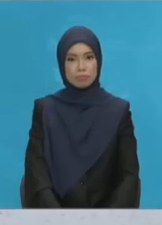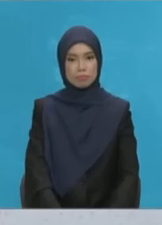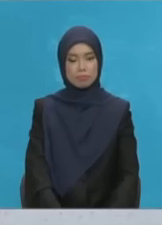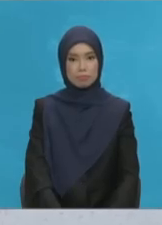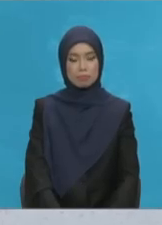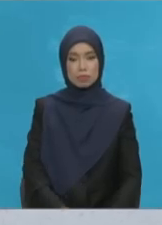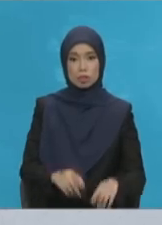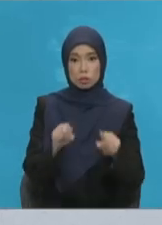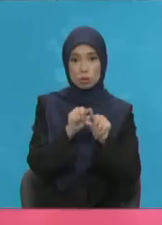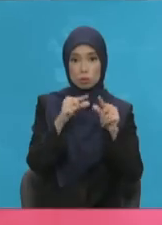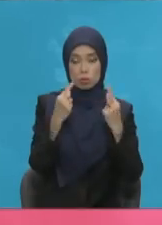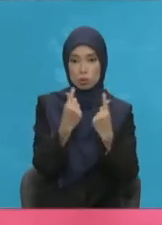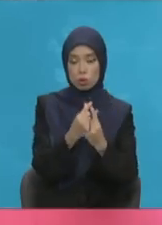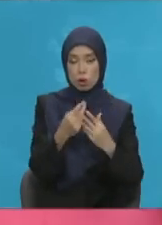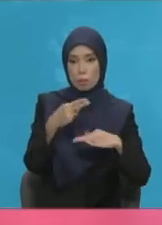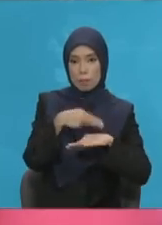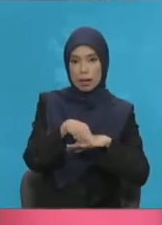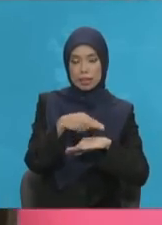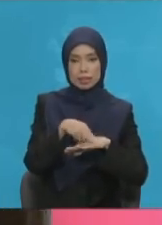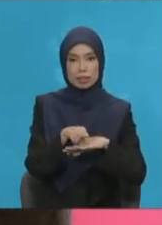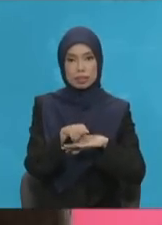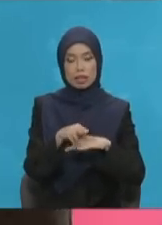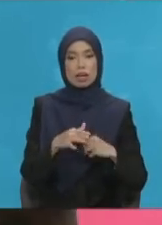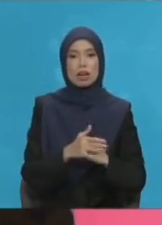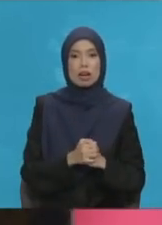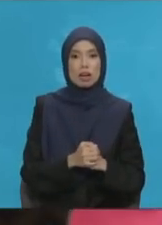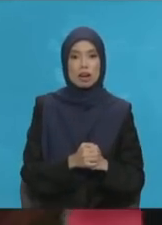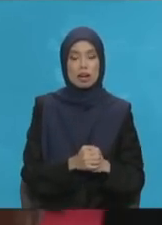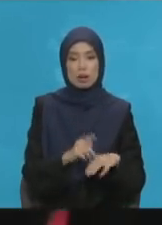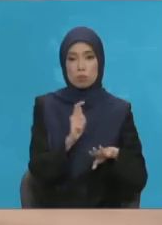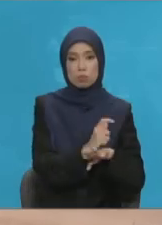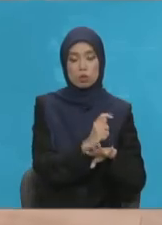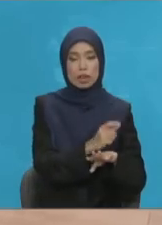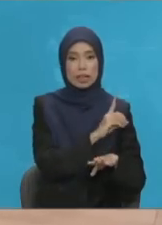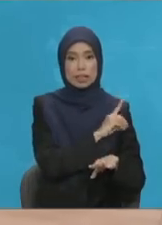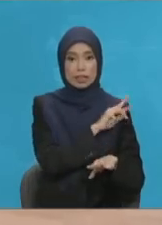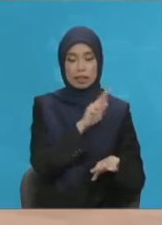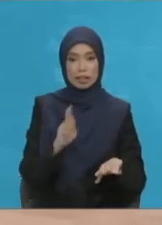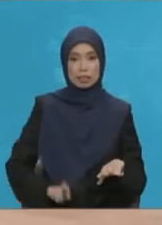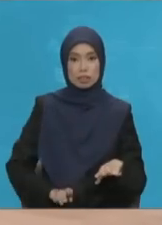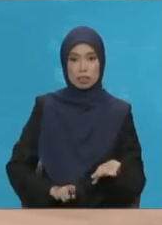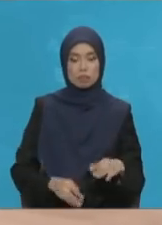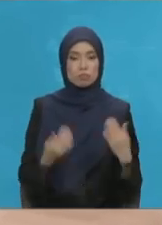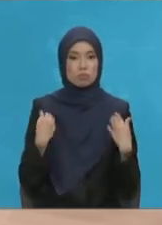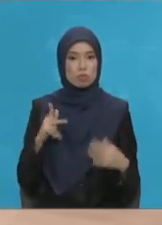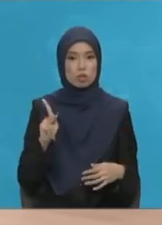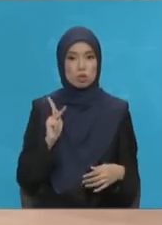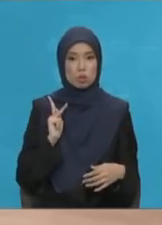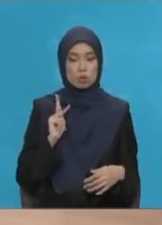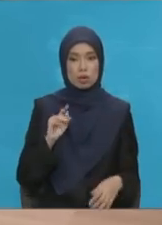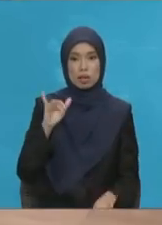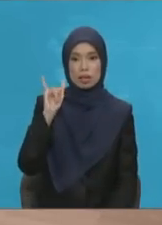rombongan menghantar tanda diraja dan pertunangan di raja yang dikepalai oleh yang amat Mulia